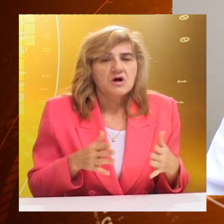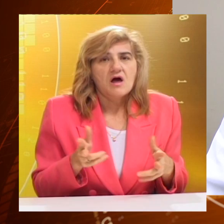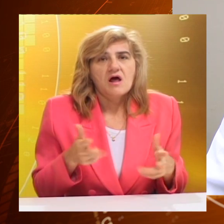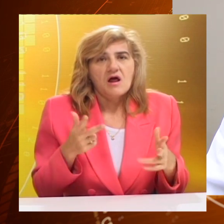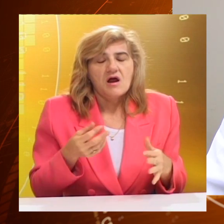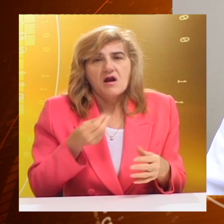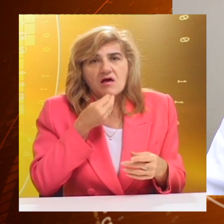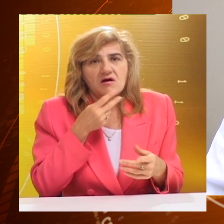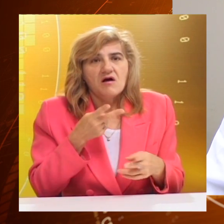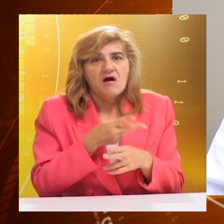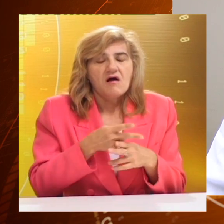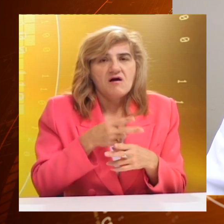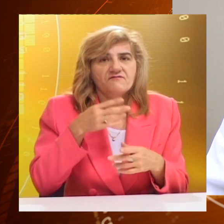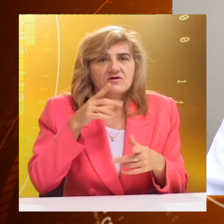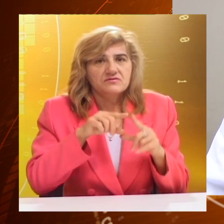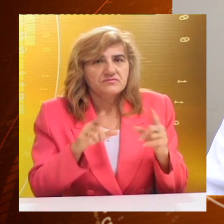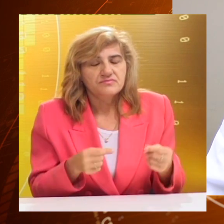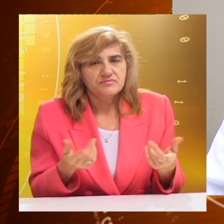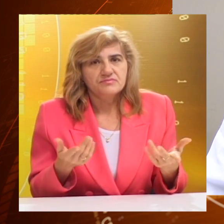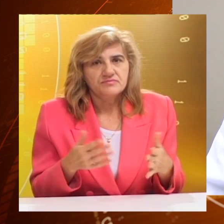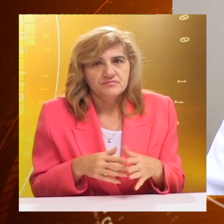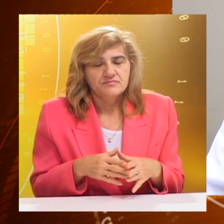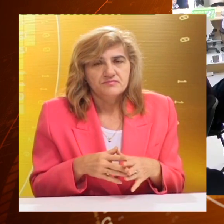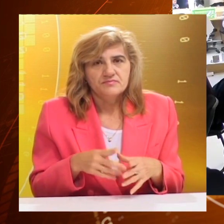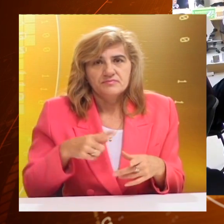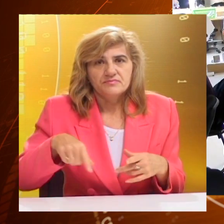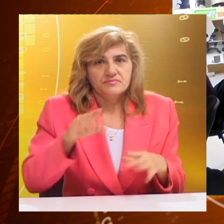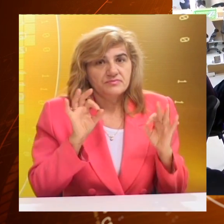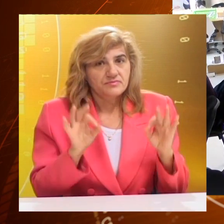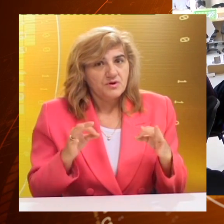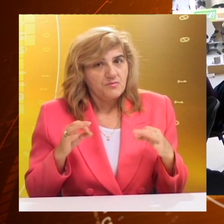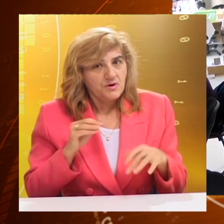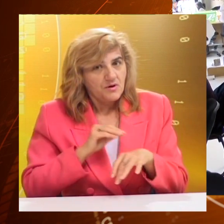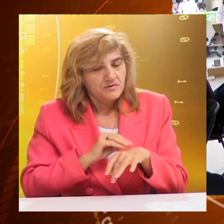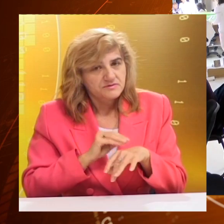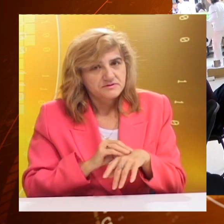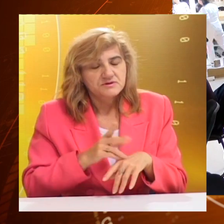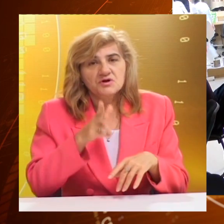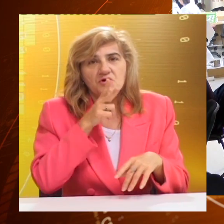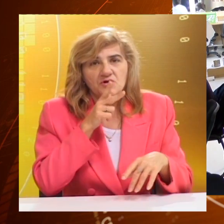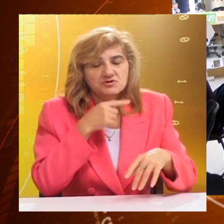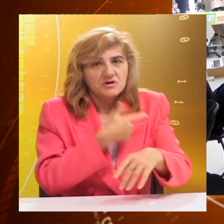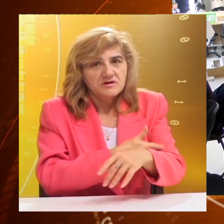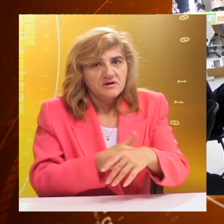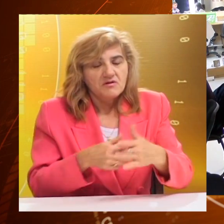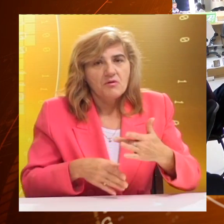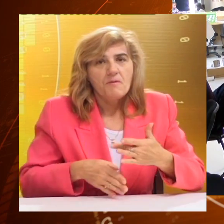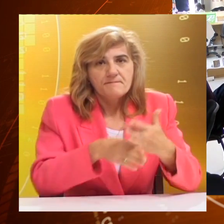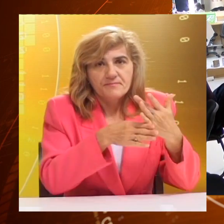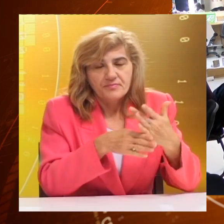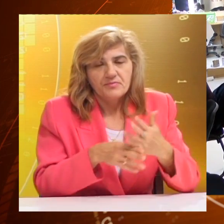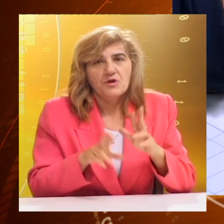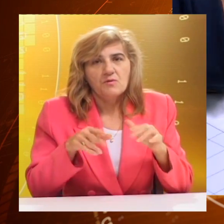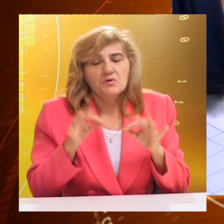ne neki težak doručak, ali slobodno može kafa i doručak da se pojede. Građani koji se dobro osjećaju i žele da pomognu onima koje čeka